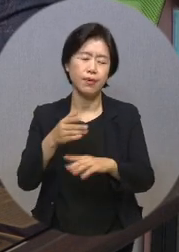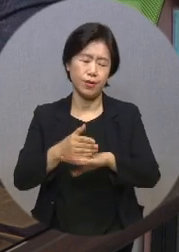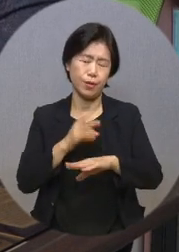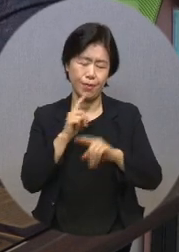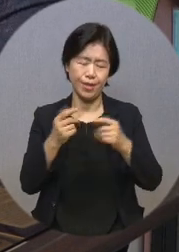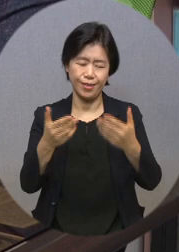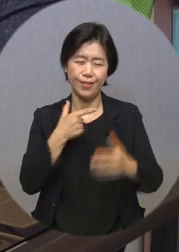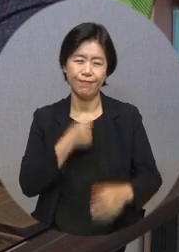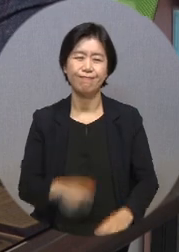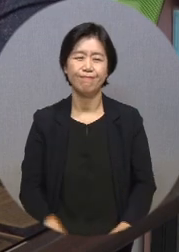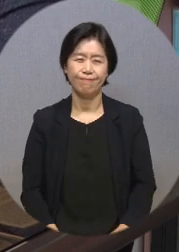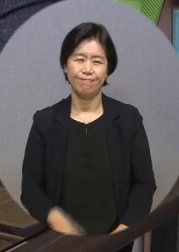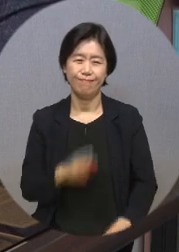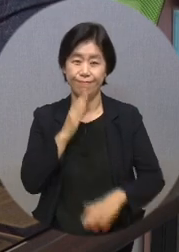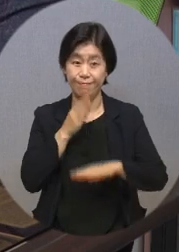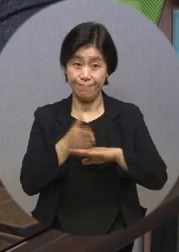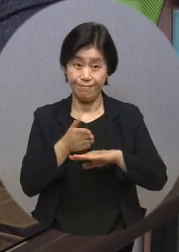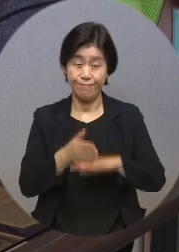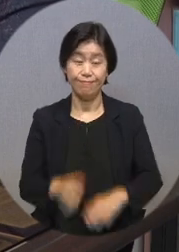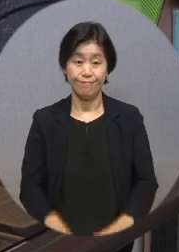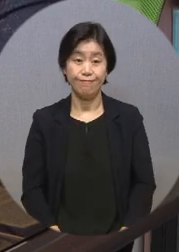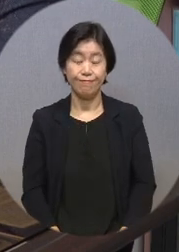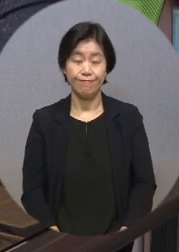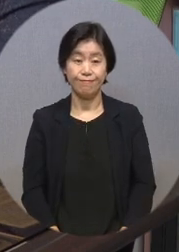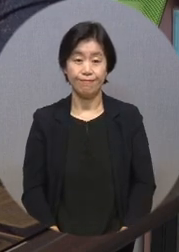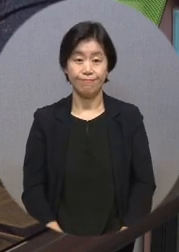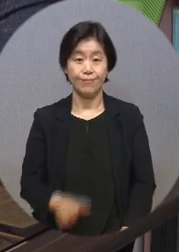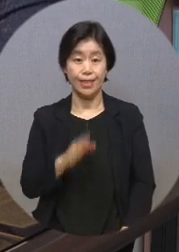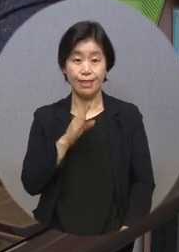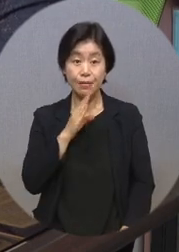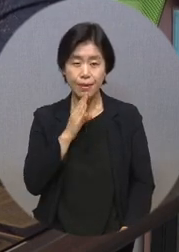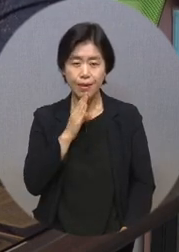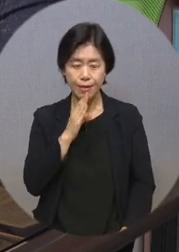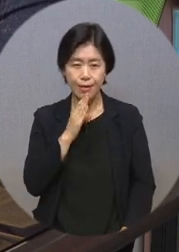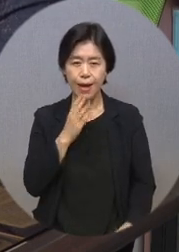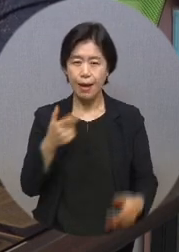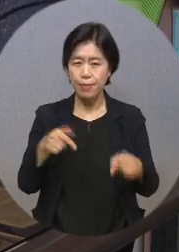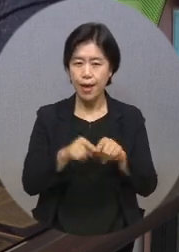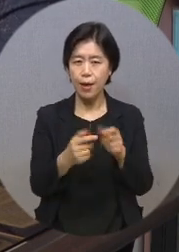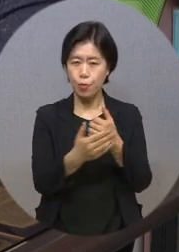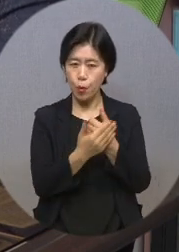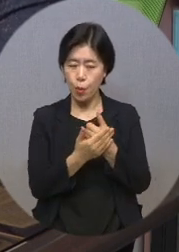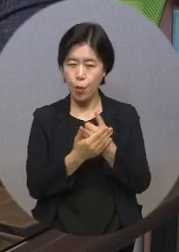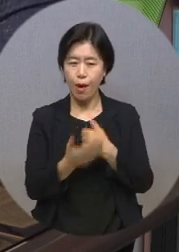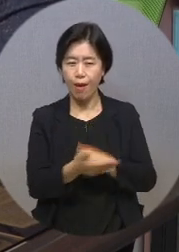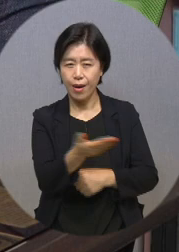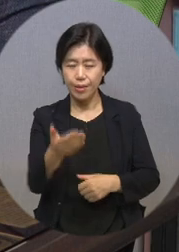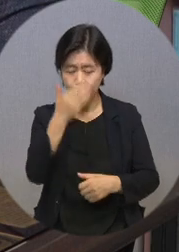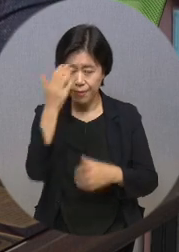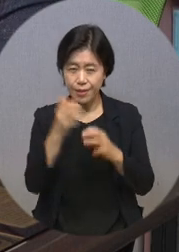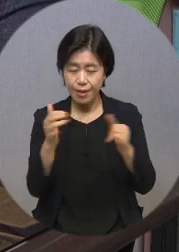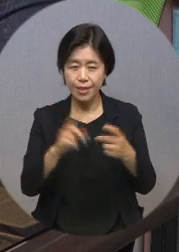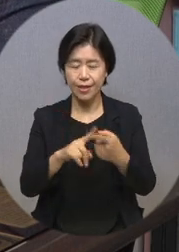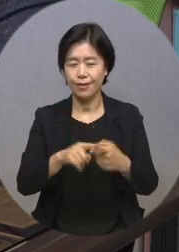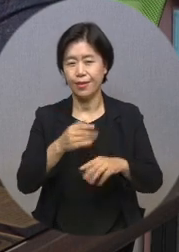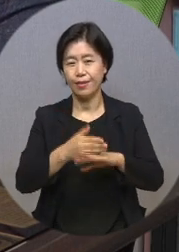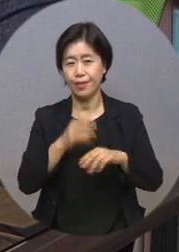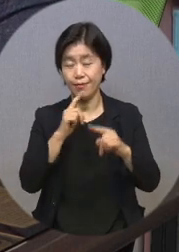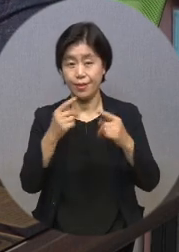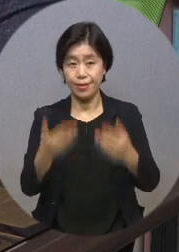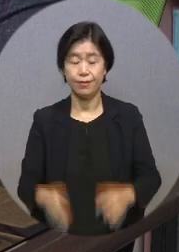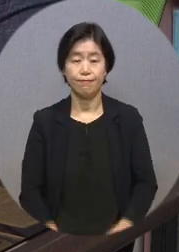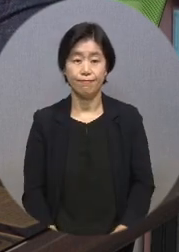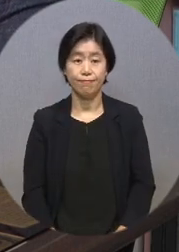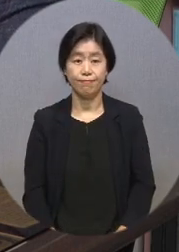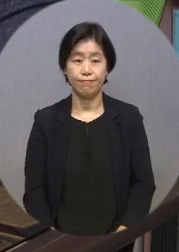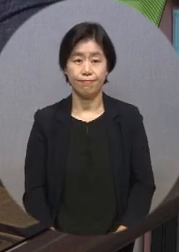정말 고맙습니다. 그러면서 깨어있는 젊은이들, 함께해주는 젊은이들께도 감사의 말씀 드리겠습니다. 저